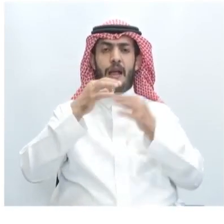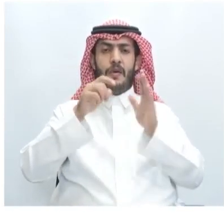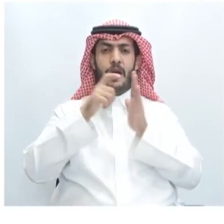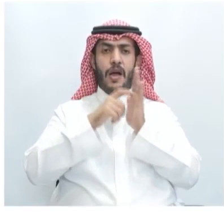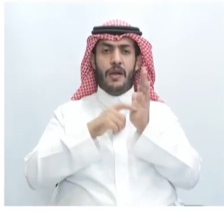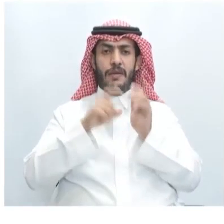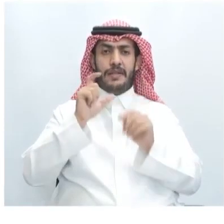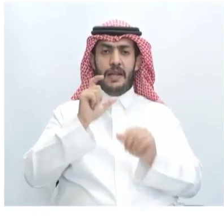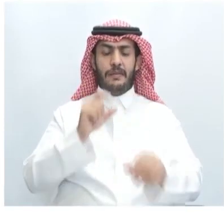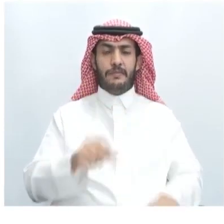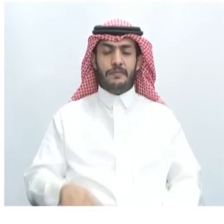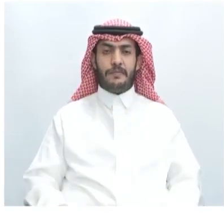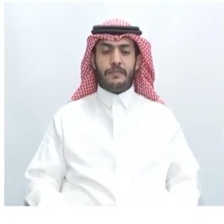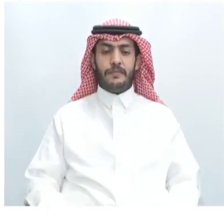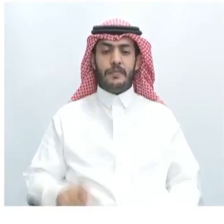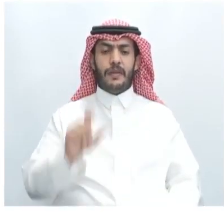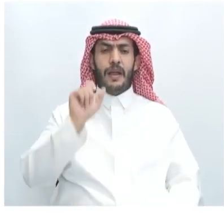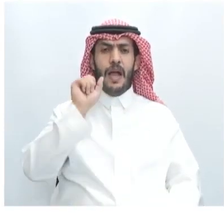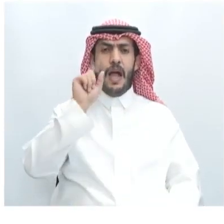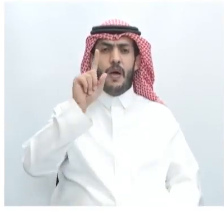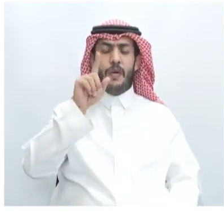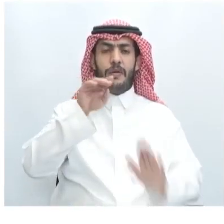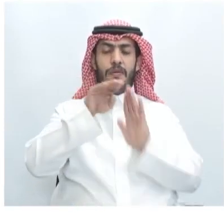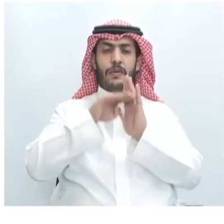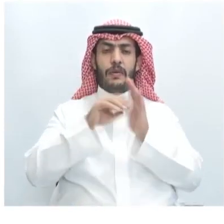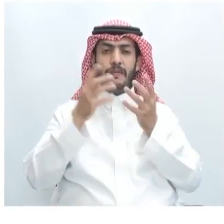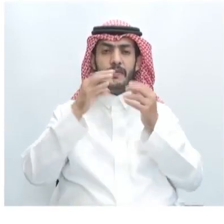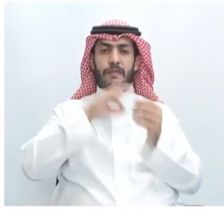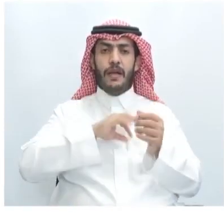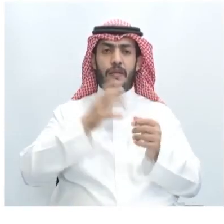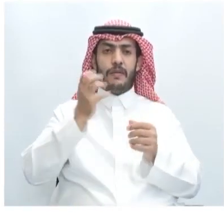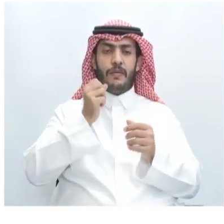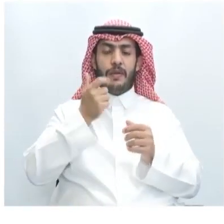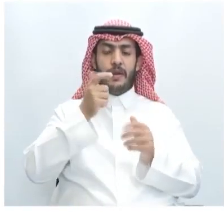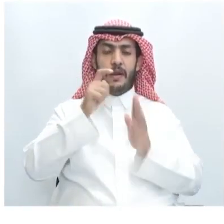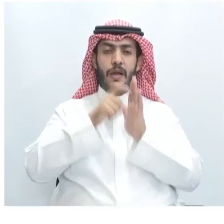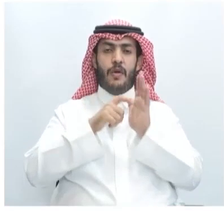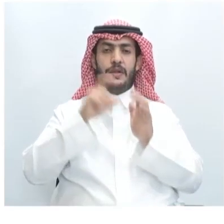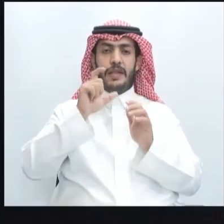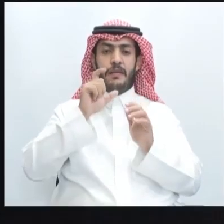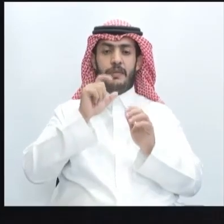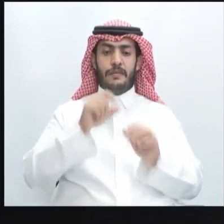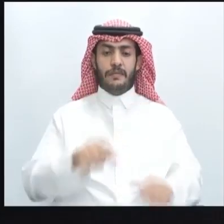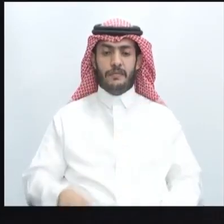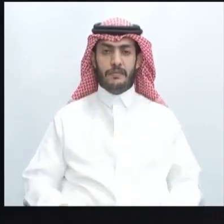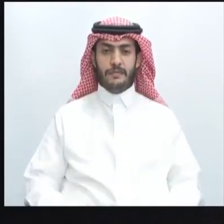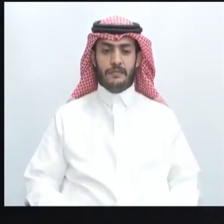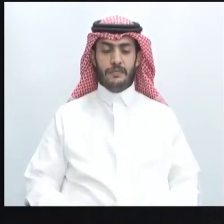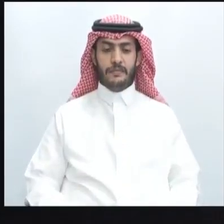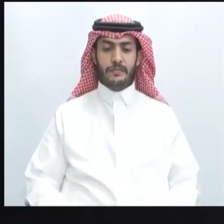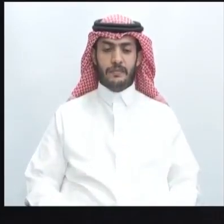القوانين الاسلاميه اذا ما هو المصدر الاول لجميع القوانين الاسلاميه نقول ماذا